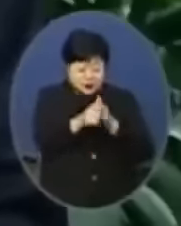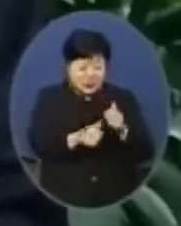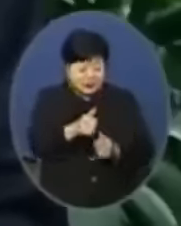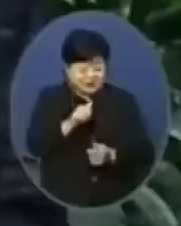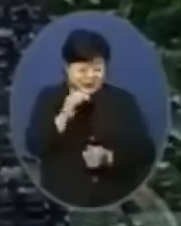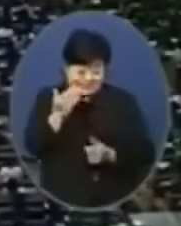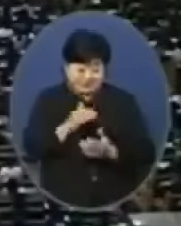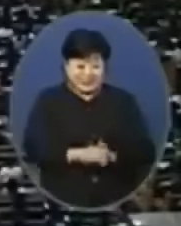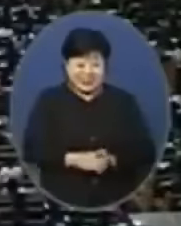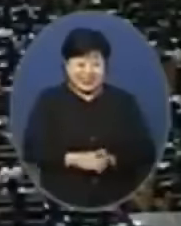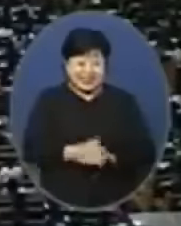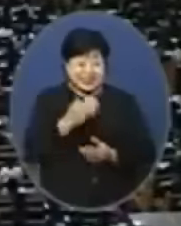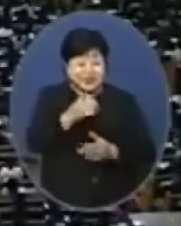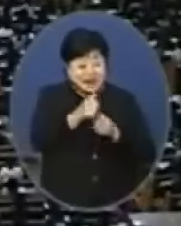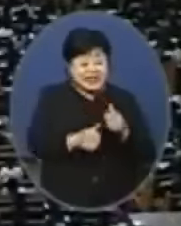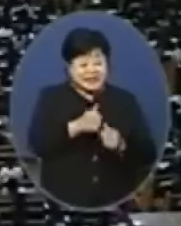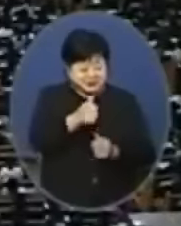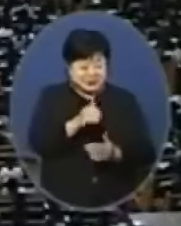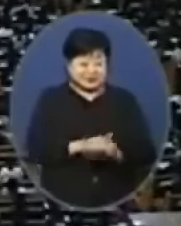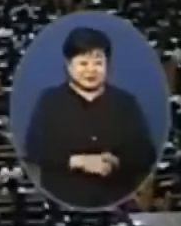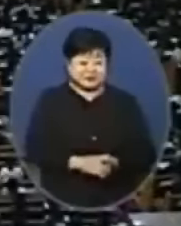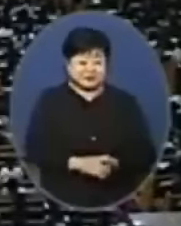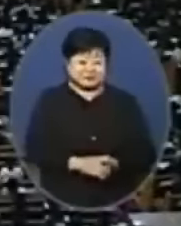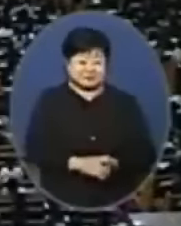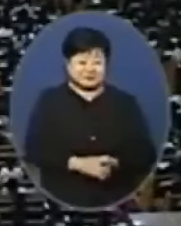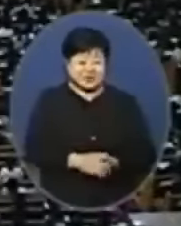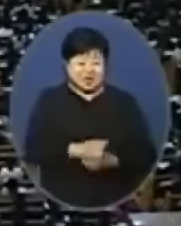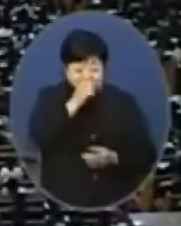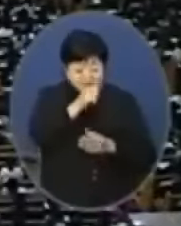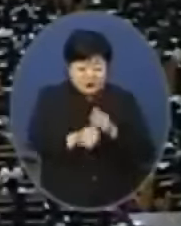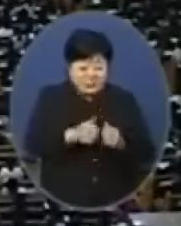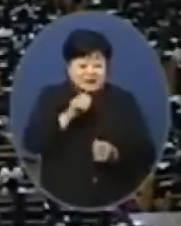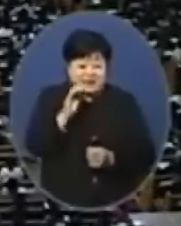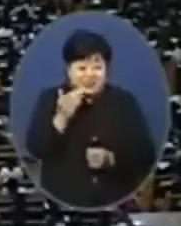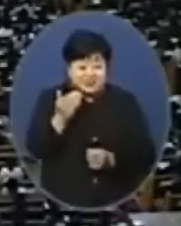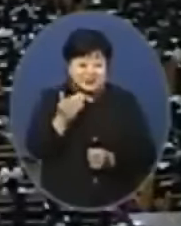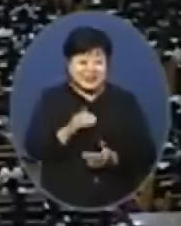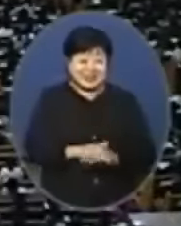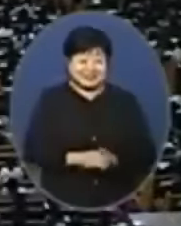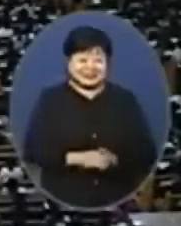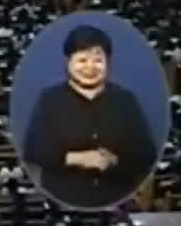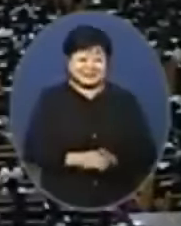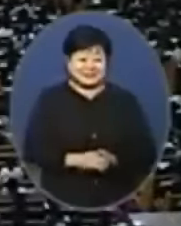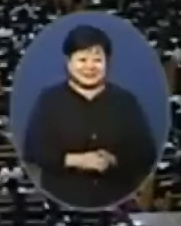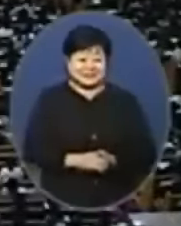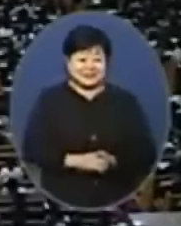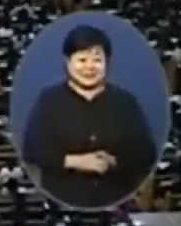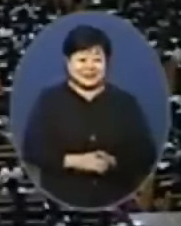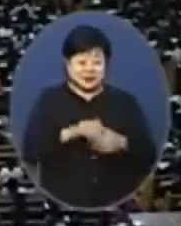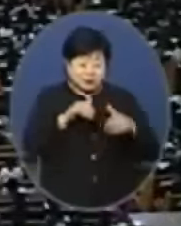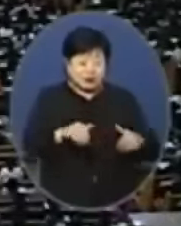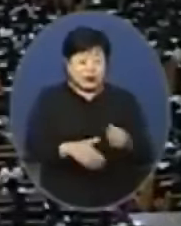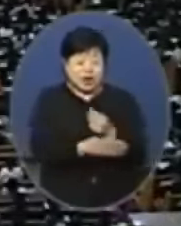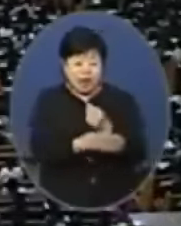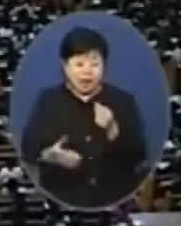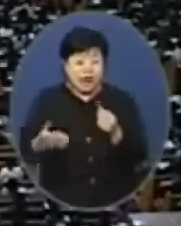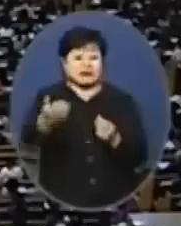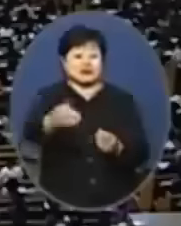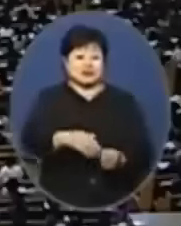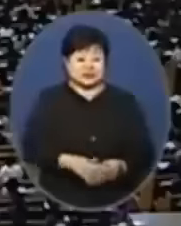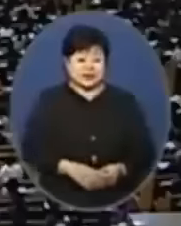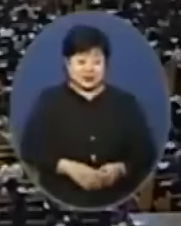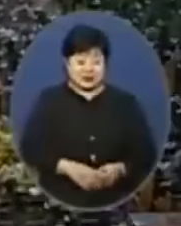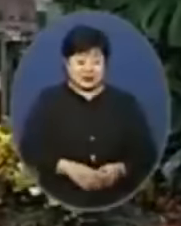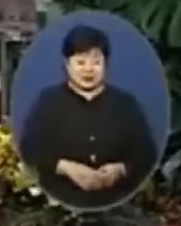것입니다. 여러분의 하나님은 좋은 하나님으로서 포로된 자에게는 해방을 준다는데 뭐가